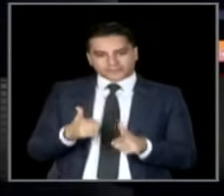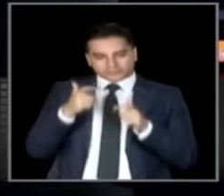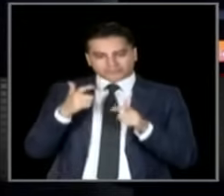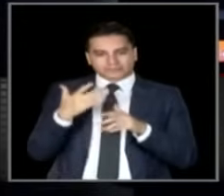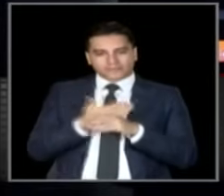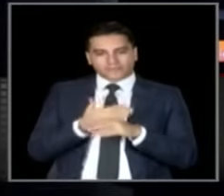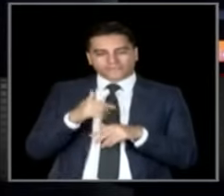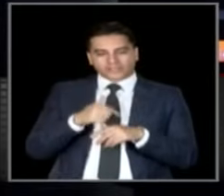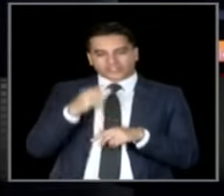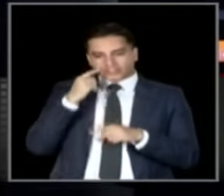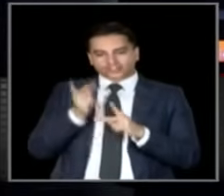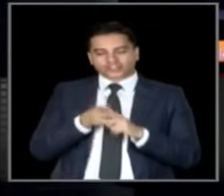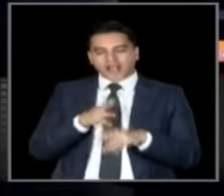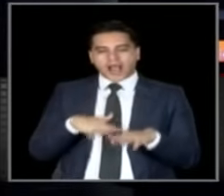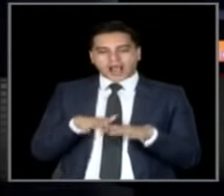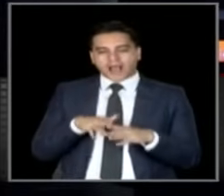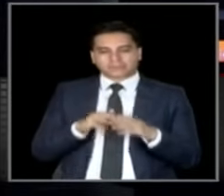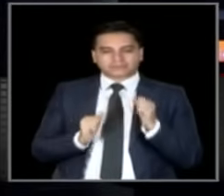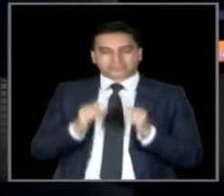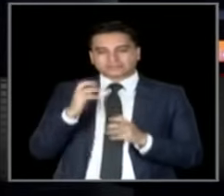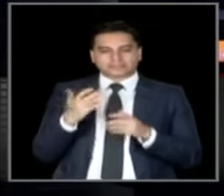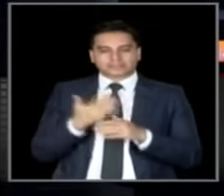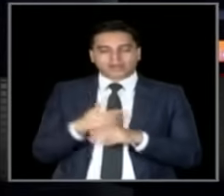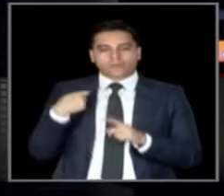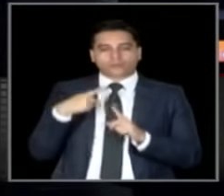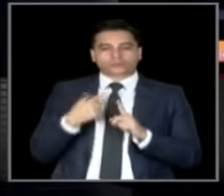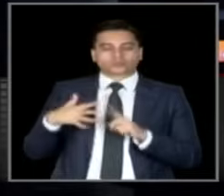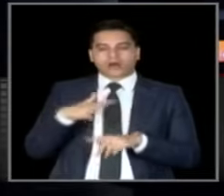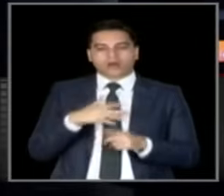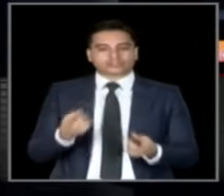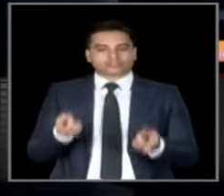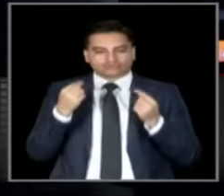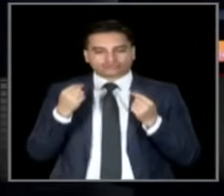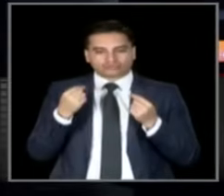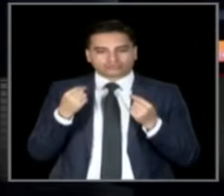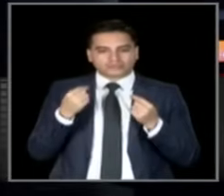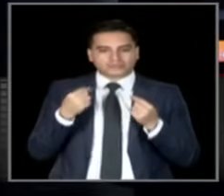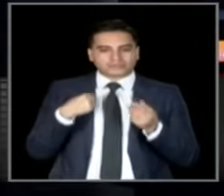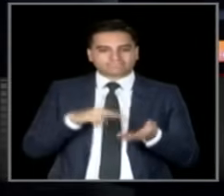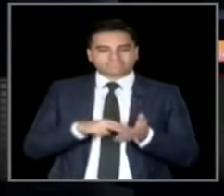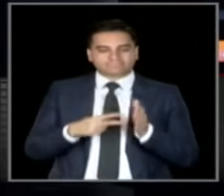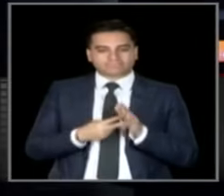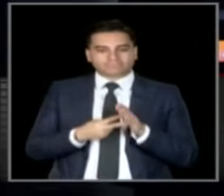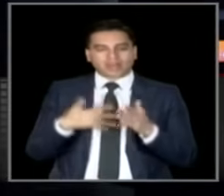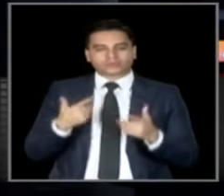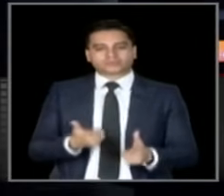بسبب الغضب الشعبي وتشكيل وزارة تتفاوض مع لجنة